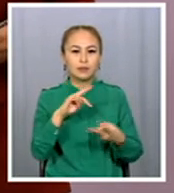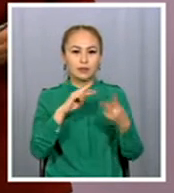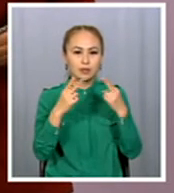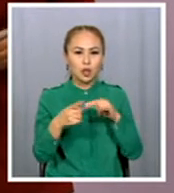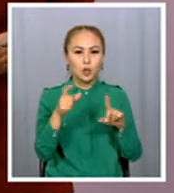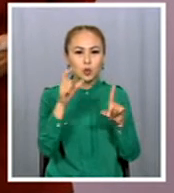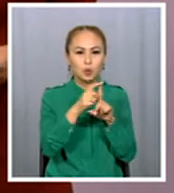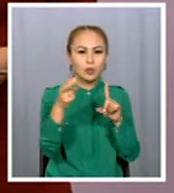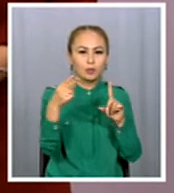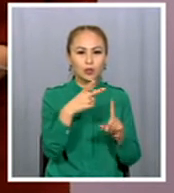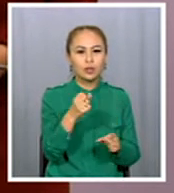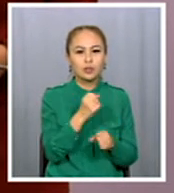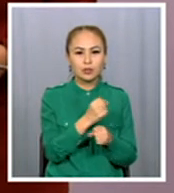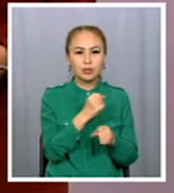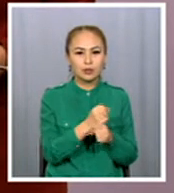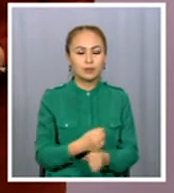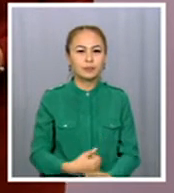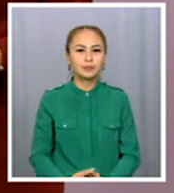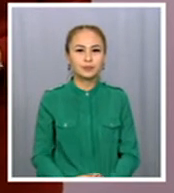сөйлем құрастырыңдар.